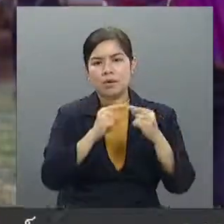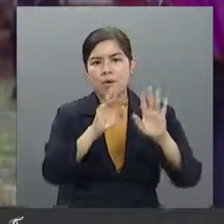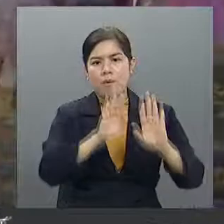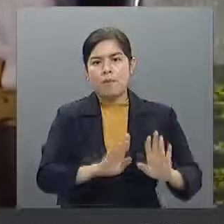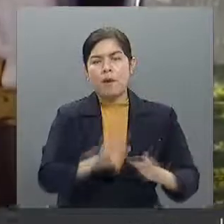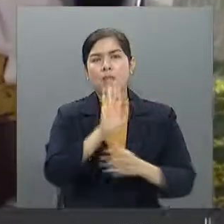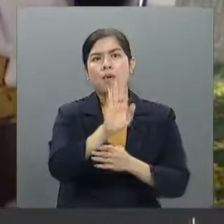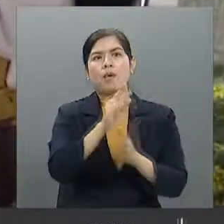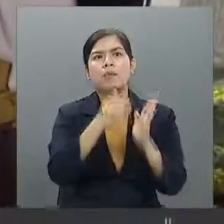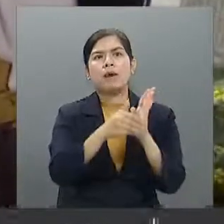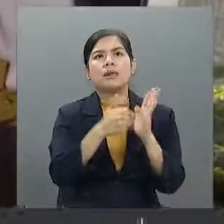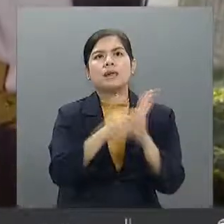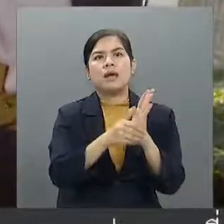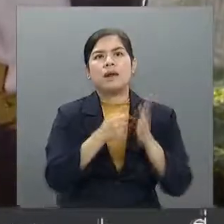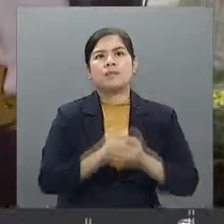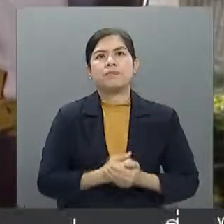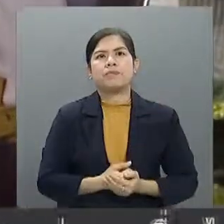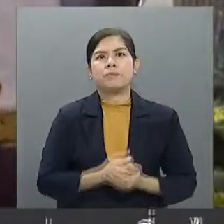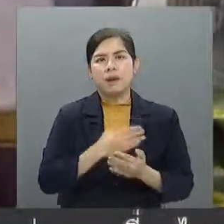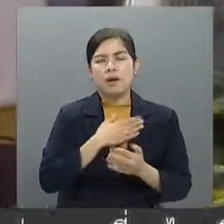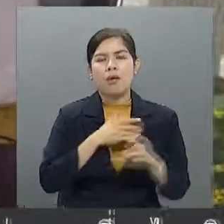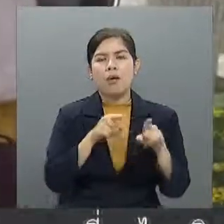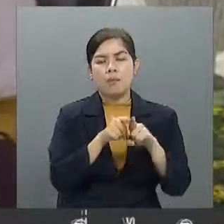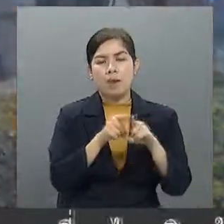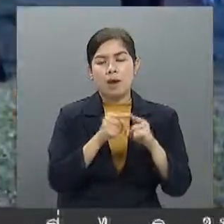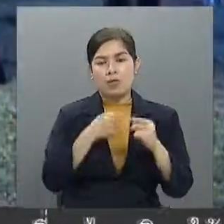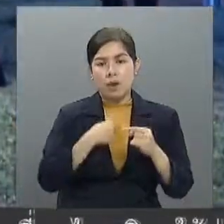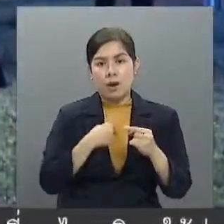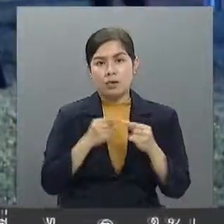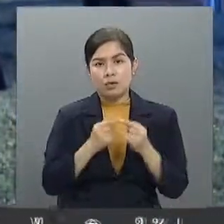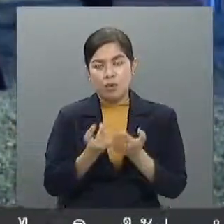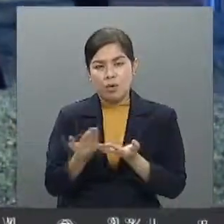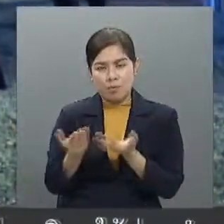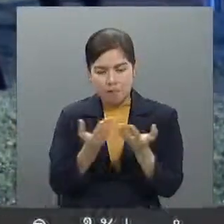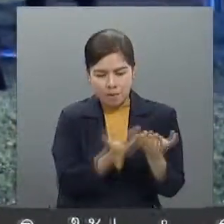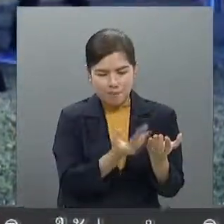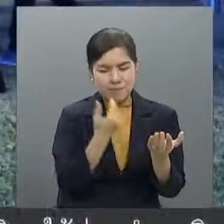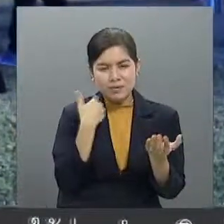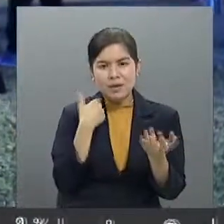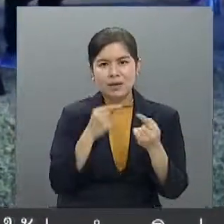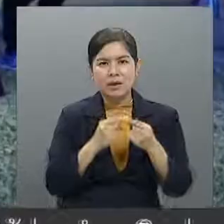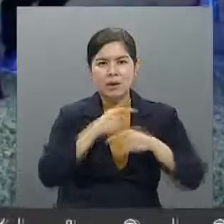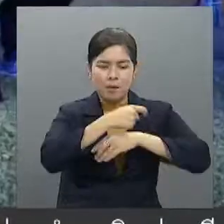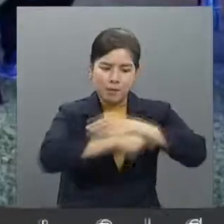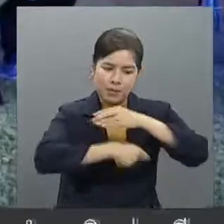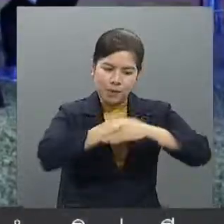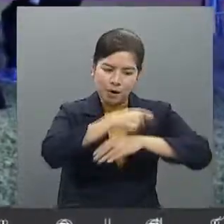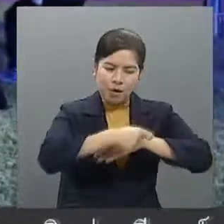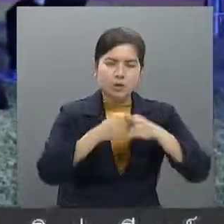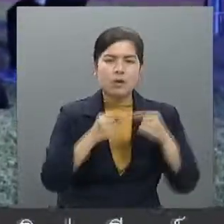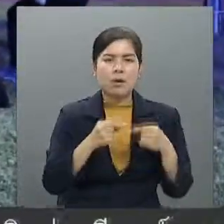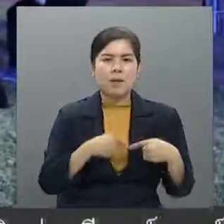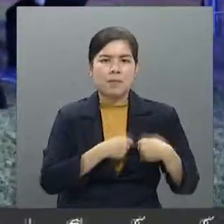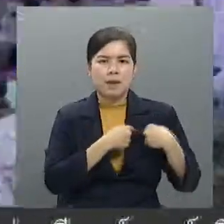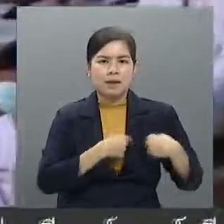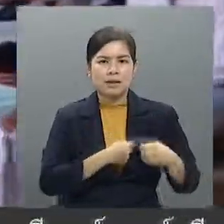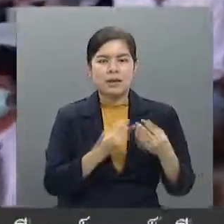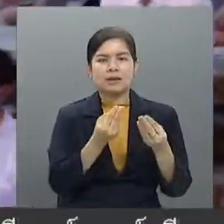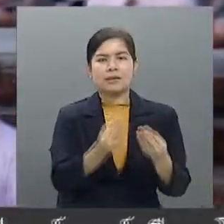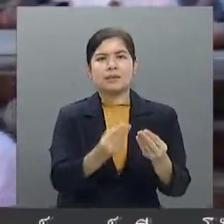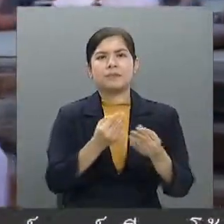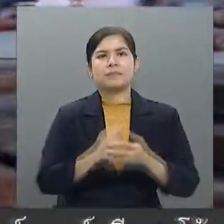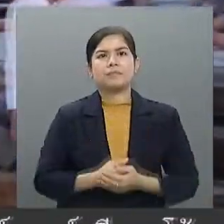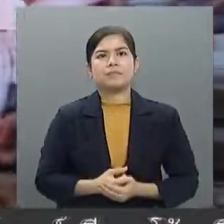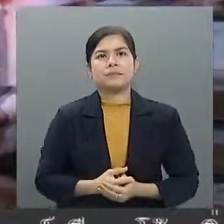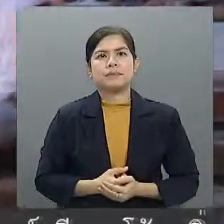ราก็เป็นเหมือนเป็นพ่อบ้านนะครับผมก็รับน้องนะครับผมก็มีการผูกข้อต่อแขนเรียกขวัญและกำลังใจน้องๆครับผม นอกจากเพื่อสร้างความ